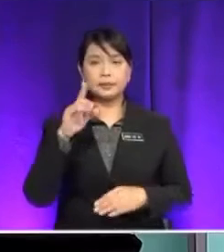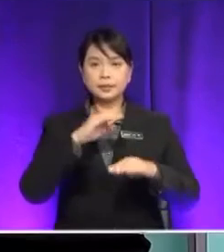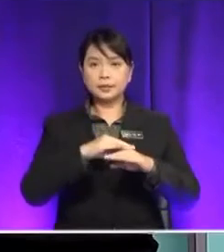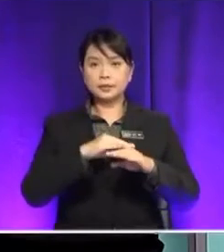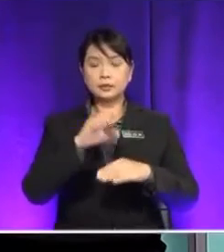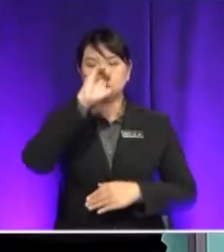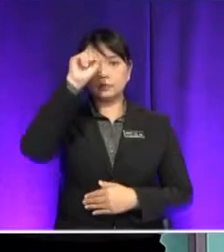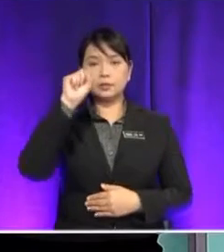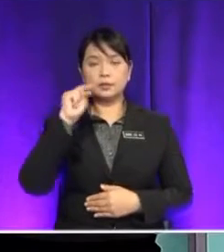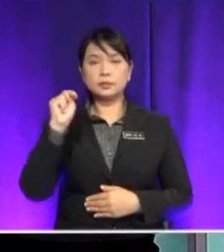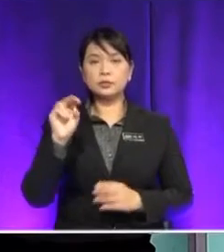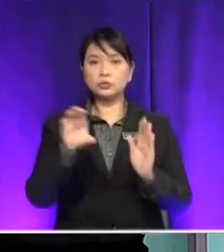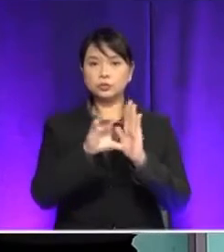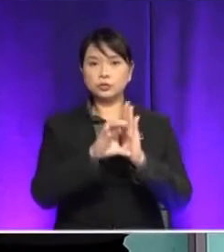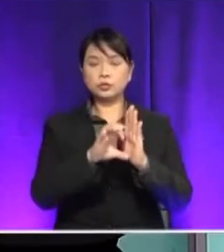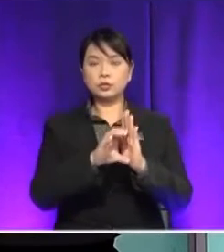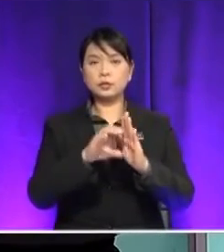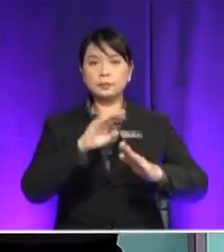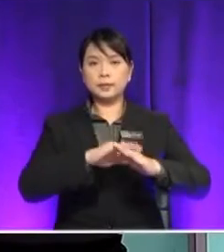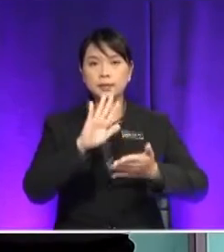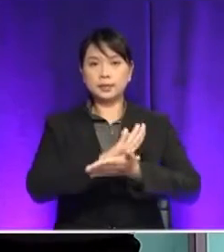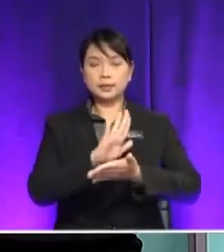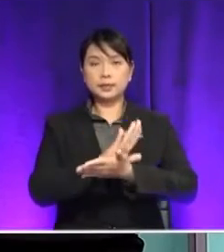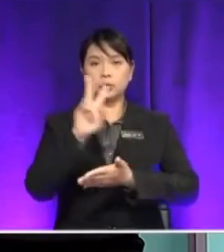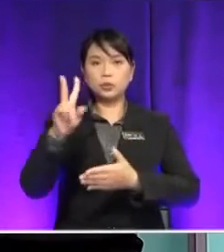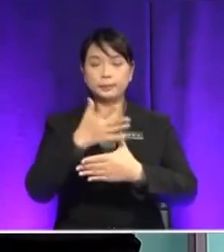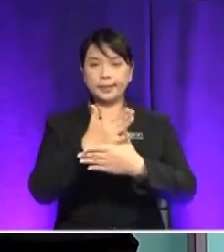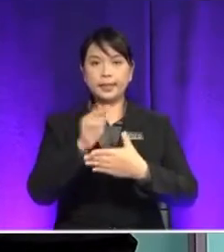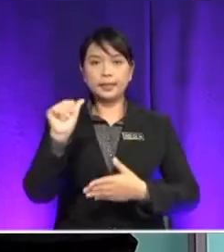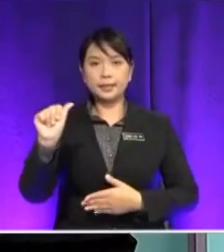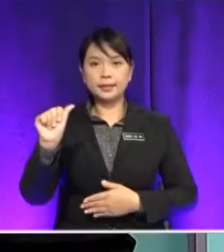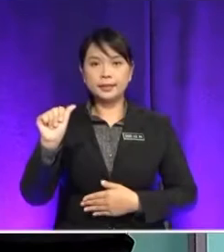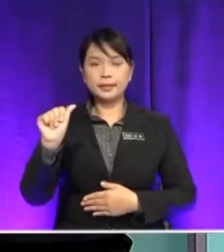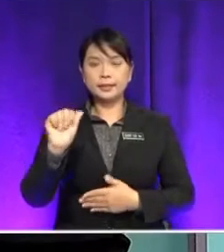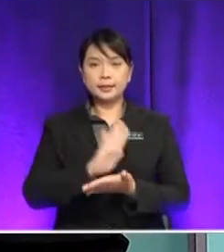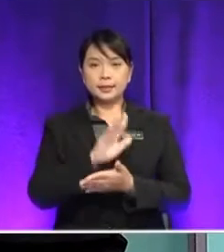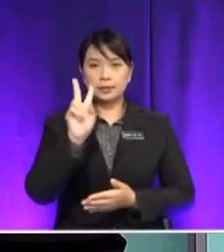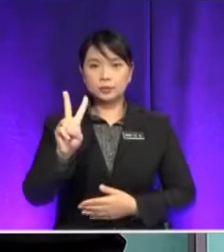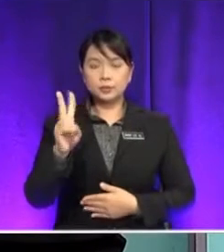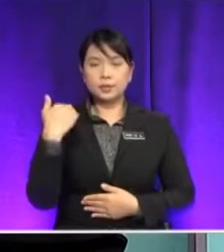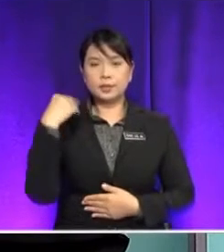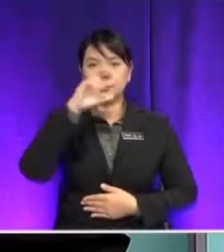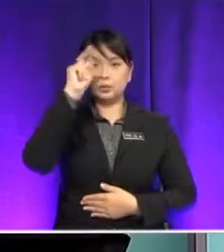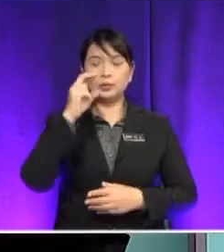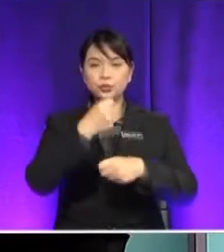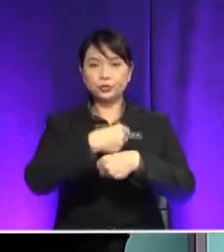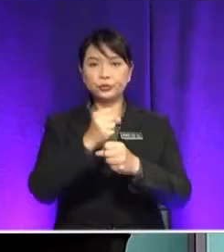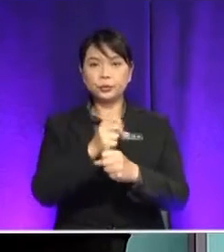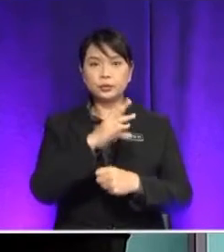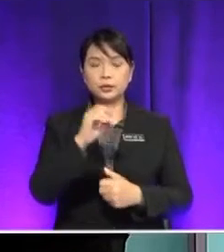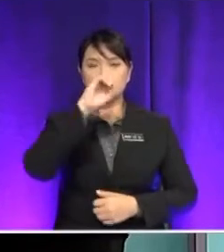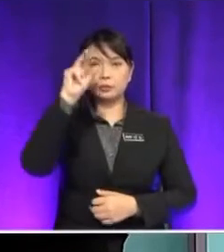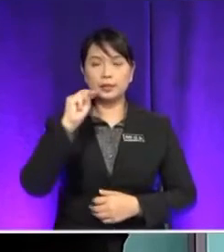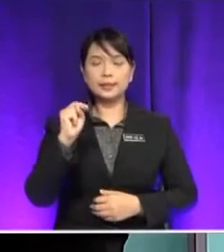contoh untuk kertas 2 bahagian Heh Oke dan di kertas 2 ketahuilah kita Swedia the balance soto dan juga